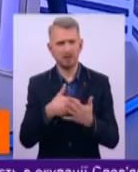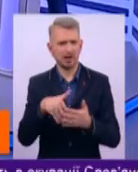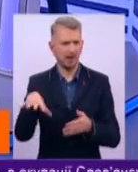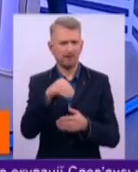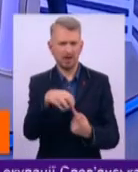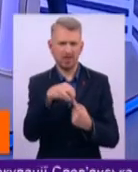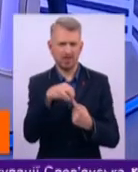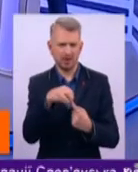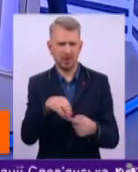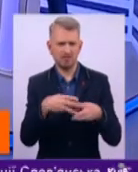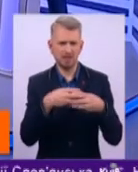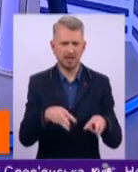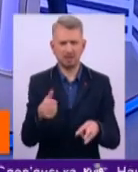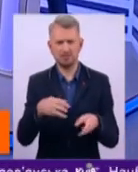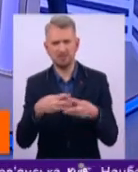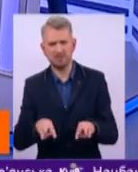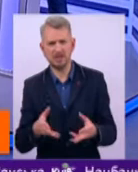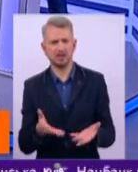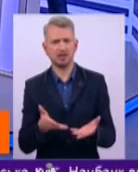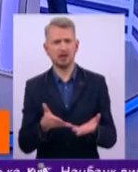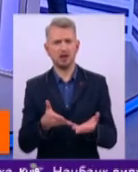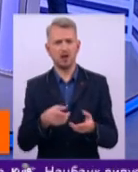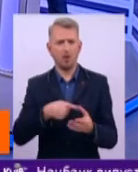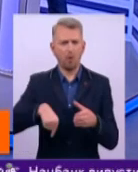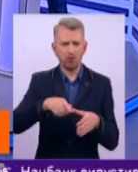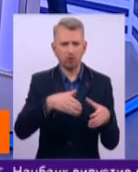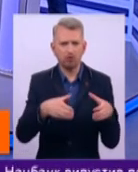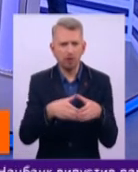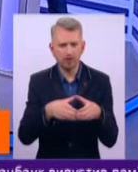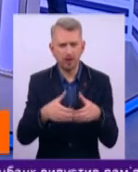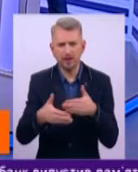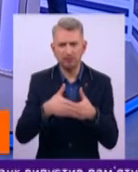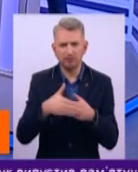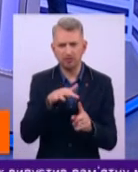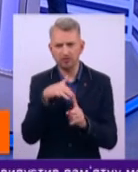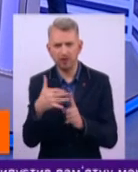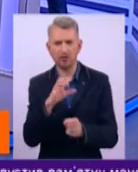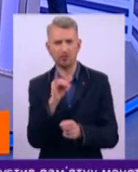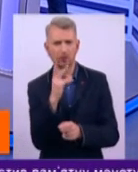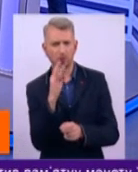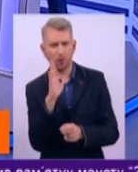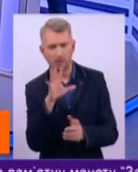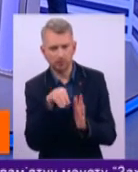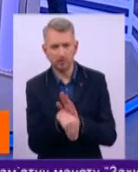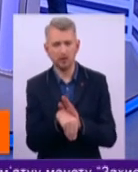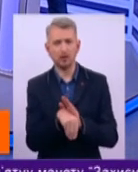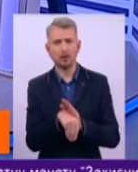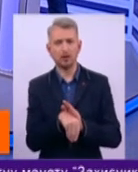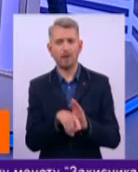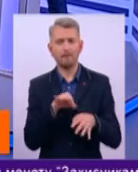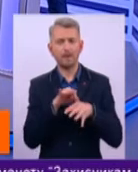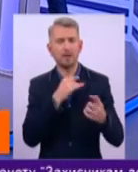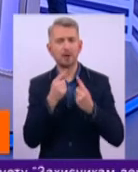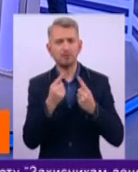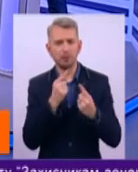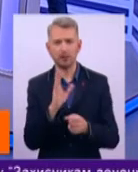верхівка, безпосередньо міністри, прем'єр-міністр, оточення найближче, пан Сурков, який, ви знаєте, веде перемовини з